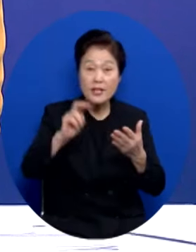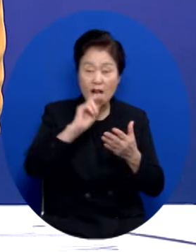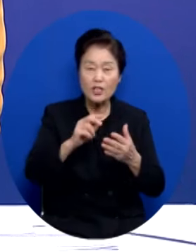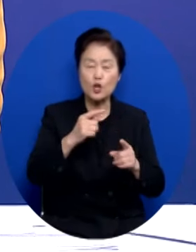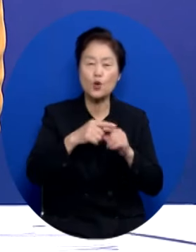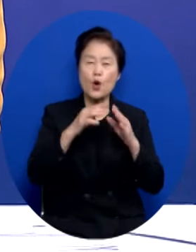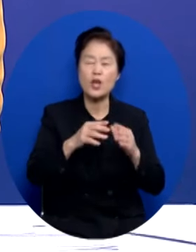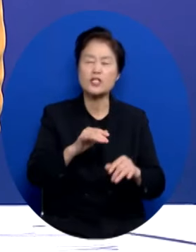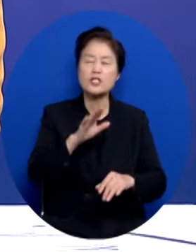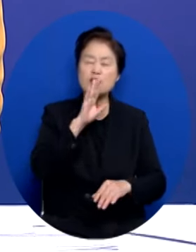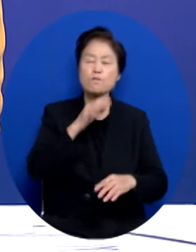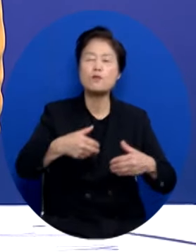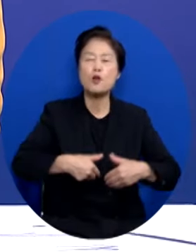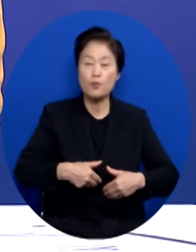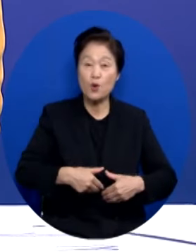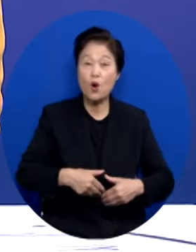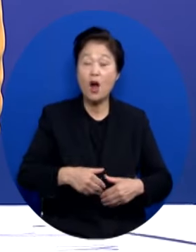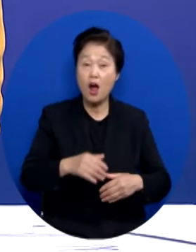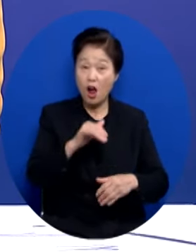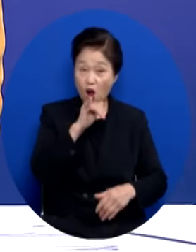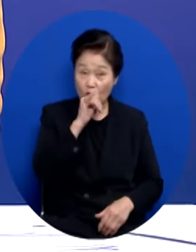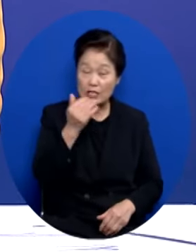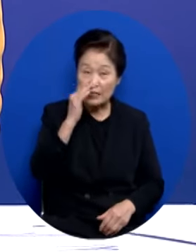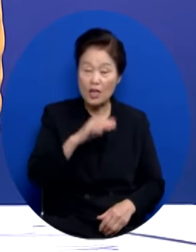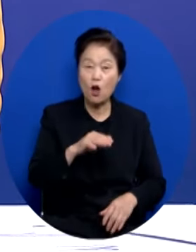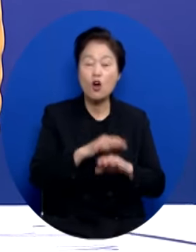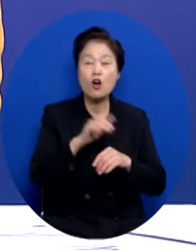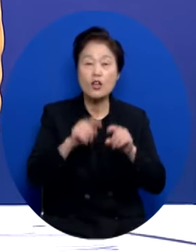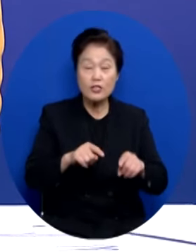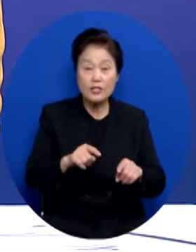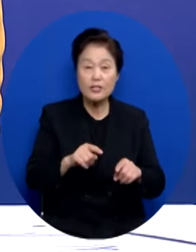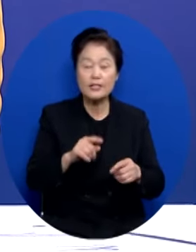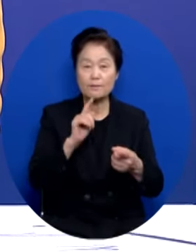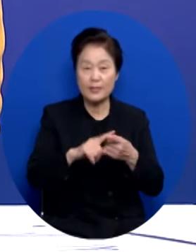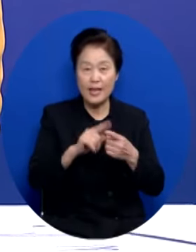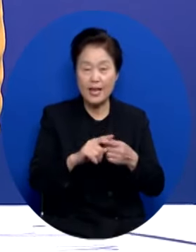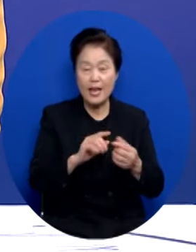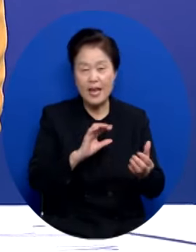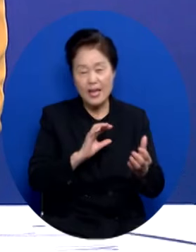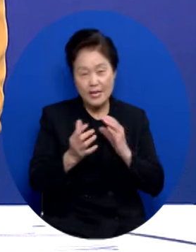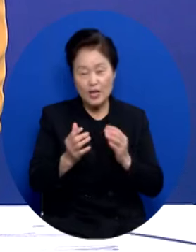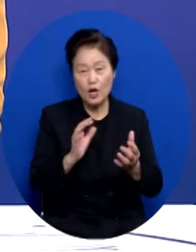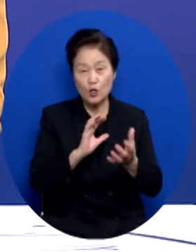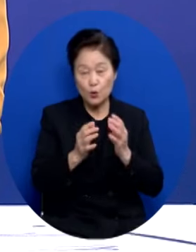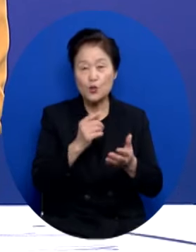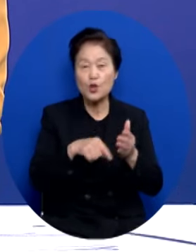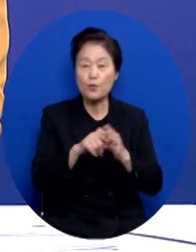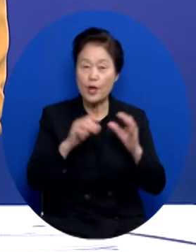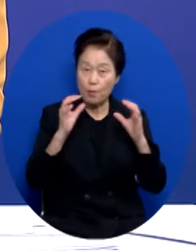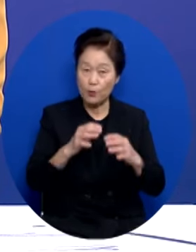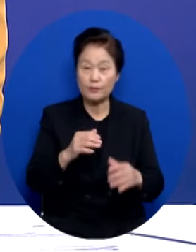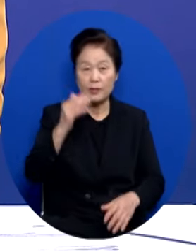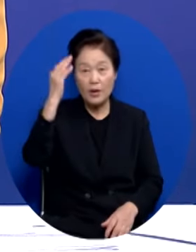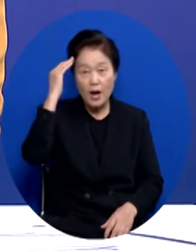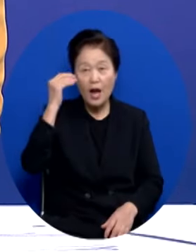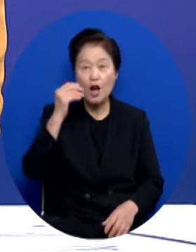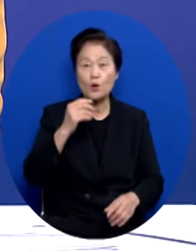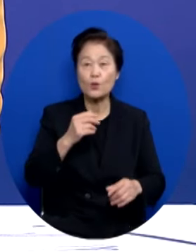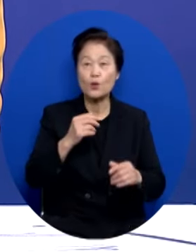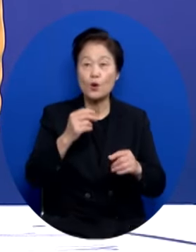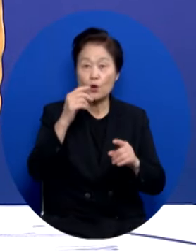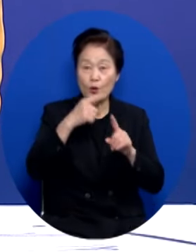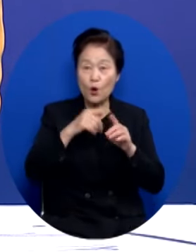부분인데요. 예배 찬양의 신학, 실천적 역할에 대해 다각적으로 논의하기 위한 장이 열렸습니다. 한국교회의 경배와 찬양 사역에